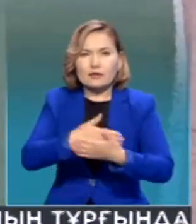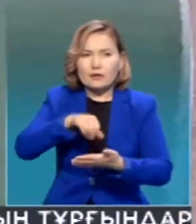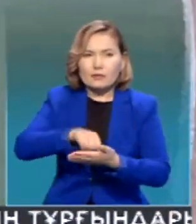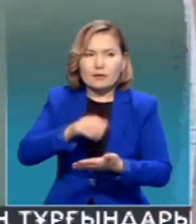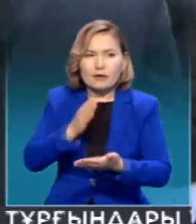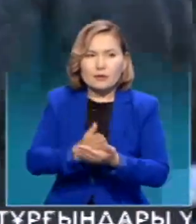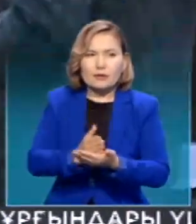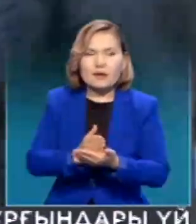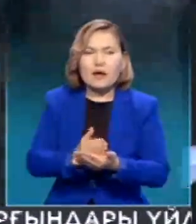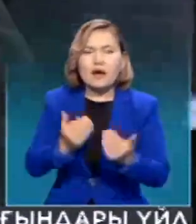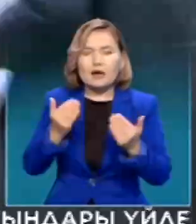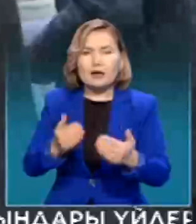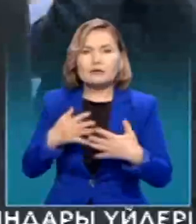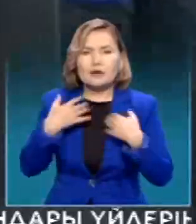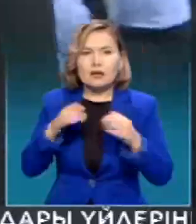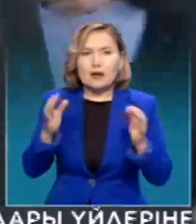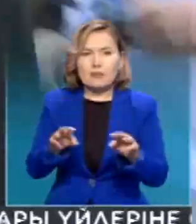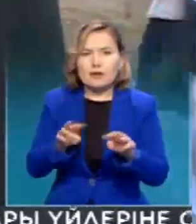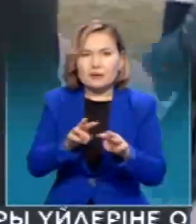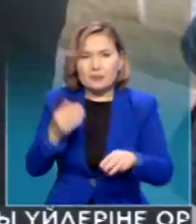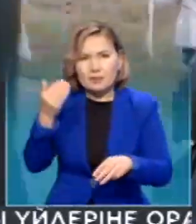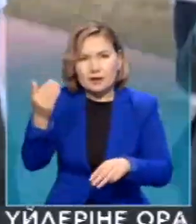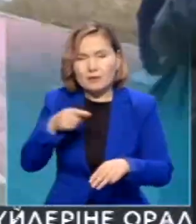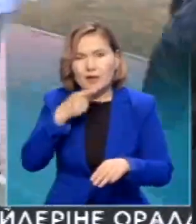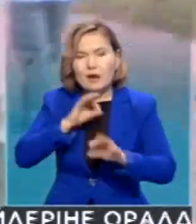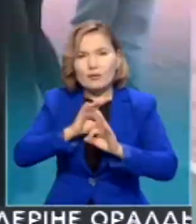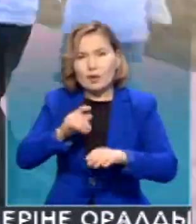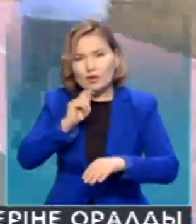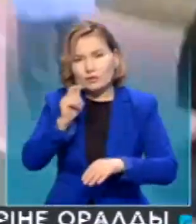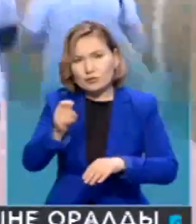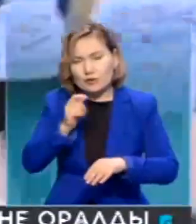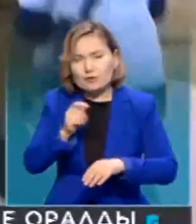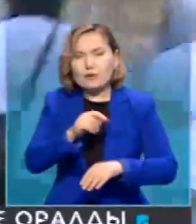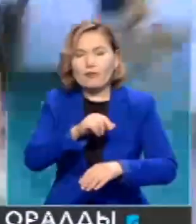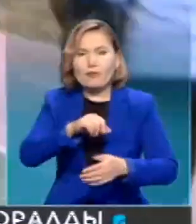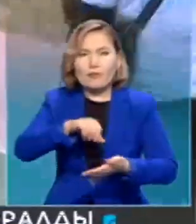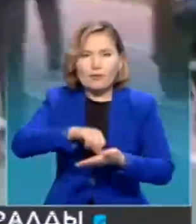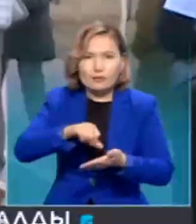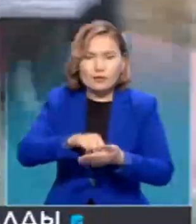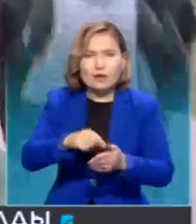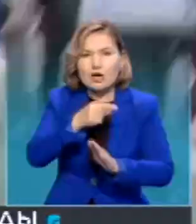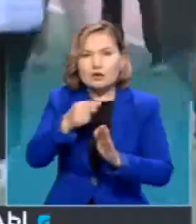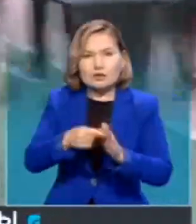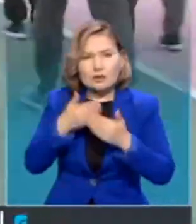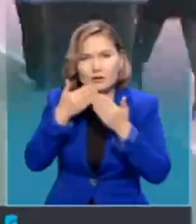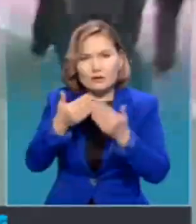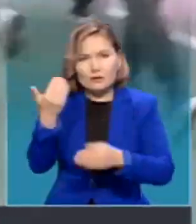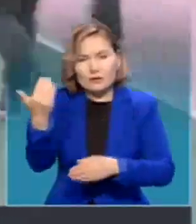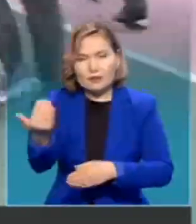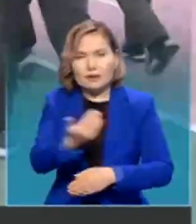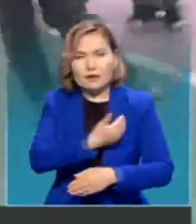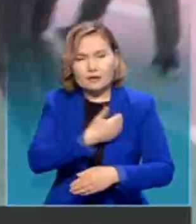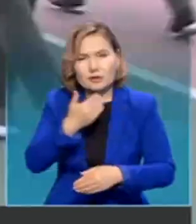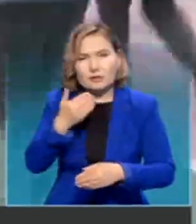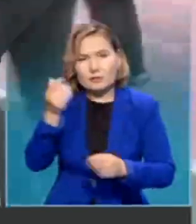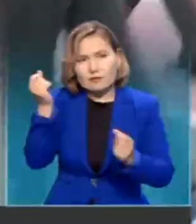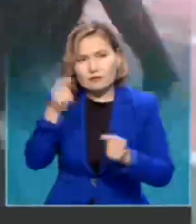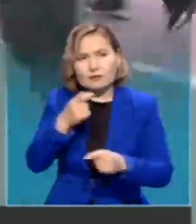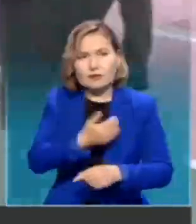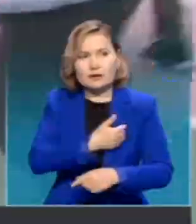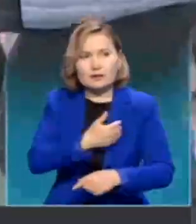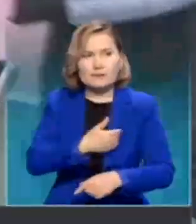біз денсаулық сақтау министрі Ажар Иниятқызына жетіп алып, өзіміздің сұрағымызды қойсақ. Ажар